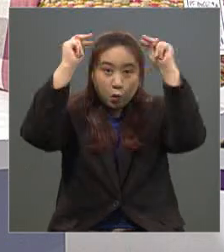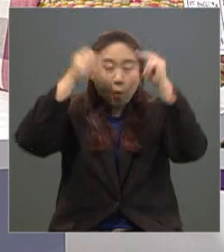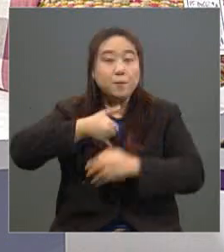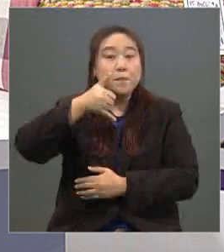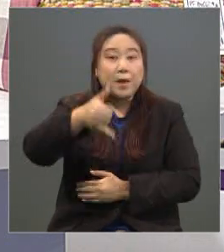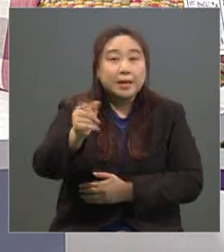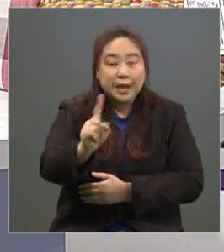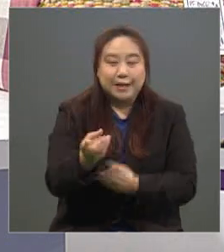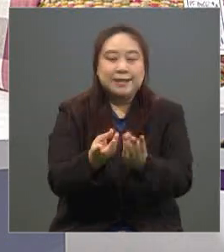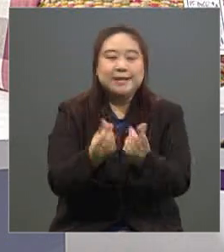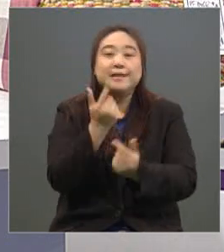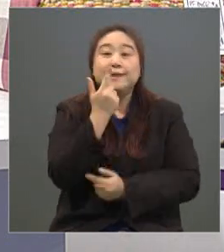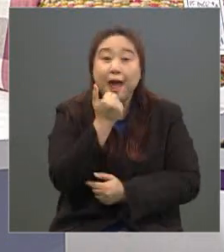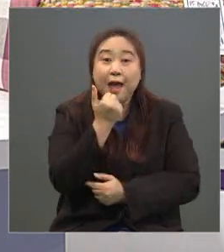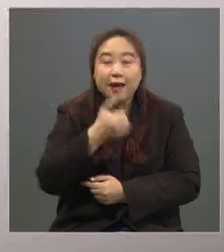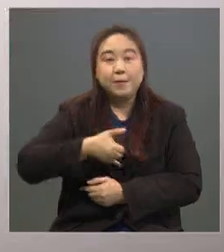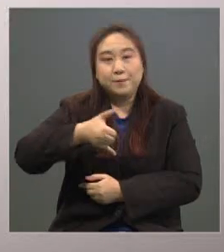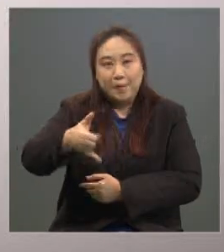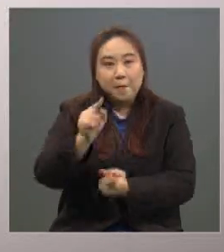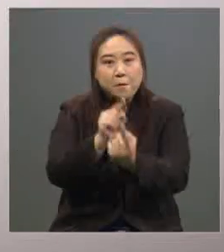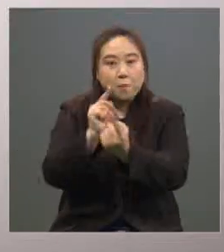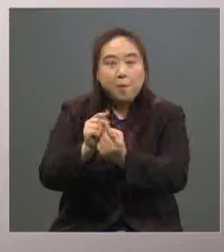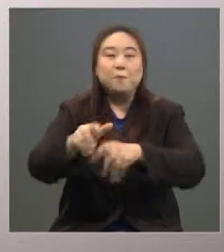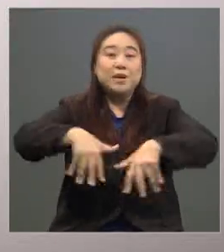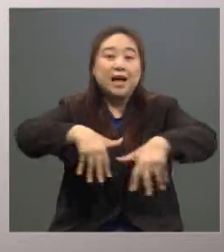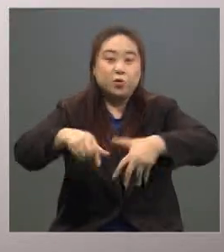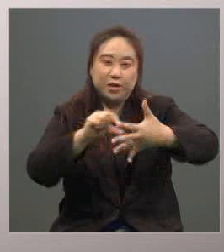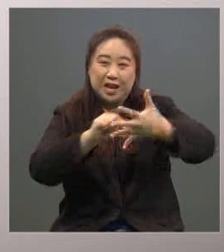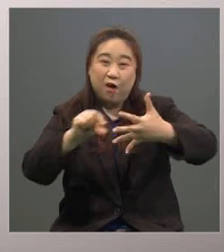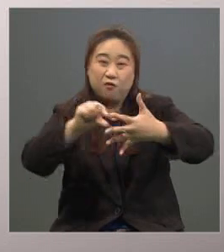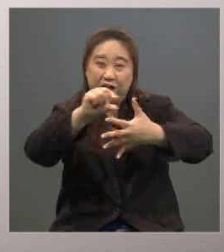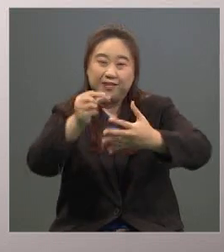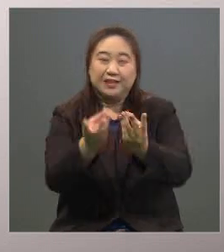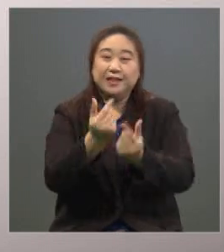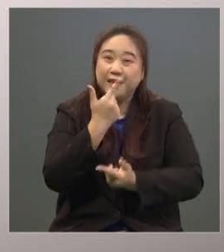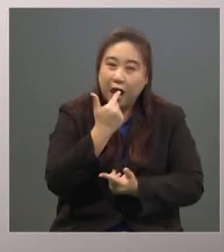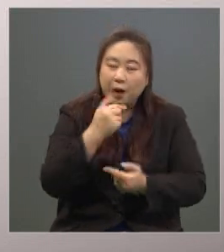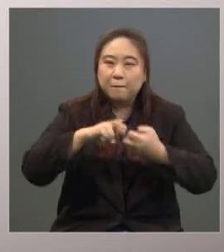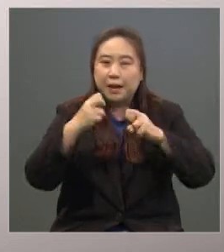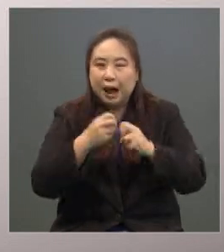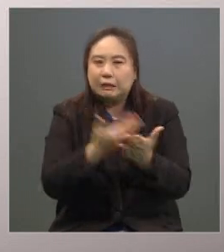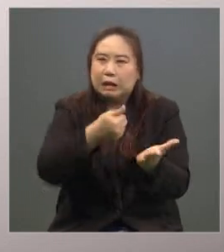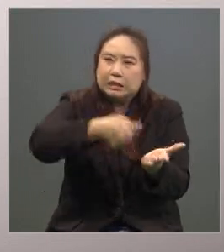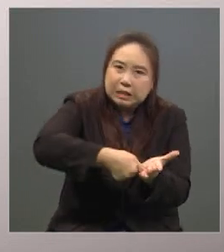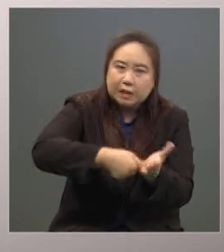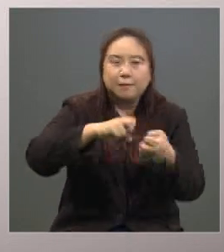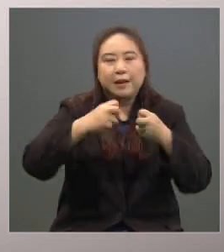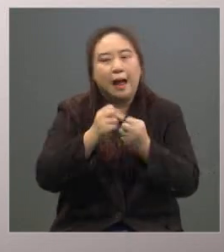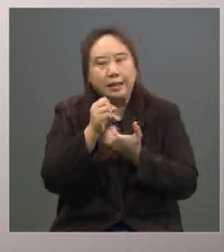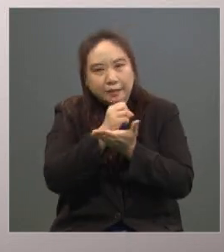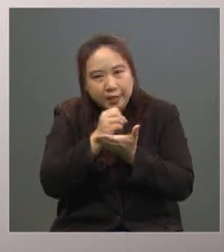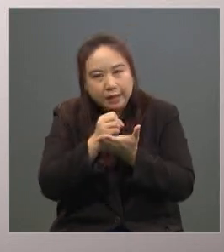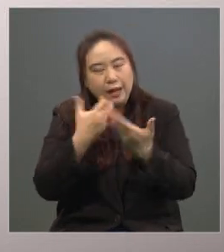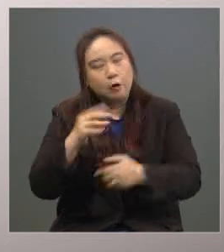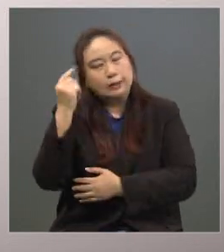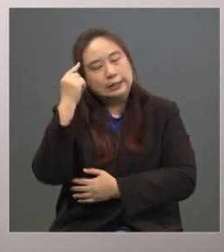ที่เขตดินแดงไปคุยกับชาวแฟลชดินแดงครับจะพูดคุยกันทั้งเรื่องของปัญหาหนี้นอกระบบปัญหายาเสพติดแล้วก็จะคุยกันว่าจะทำยังไง